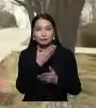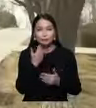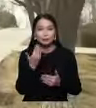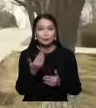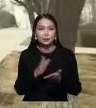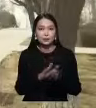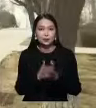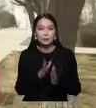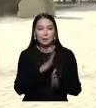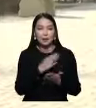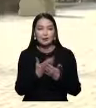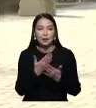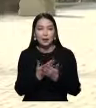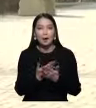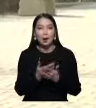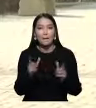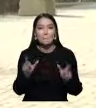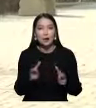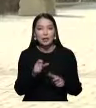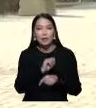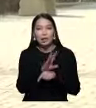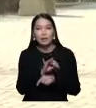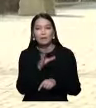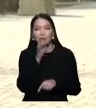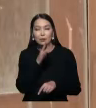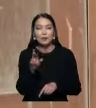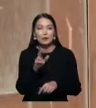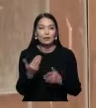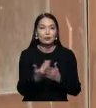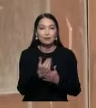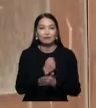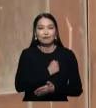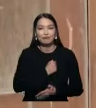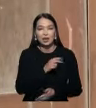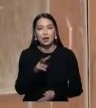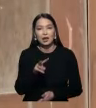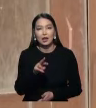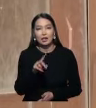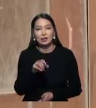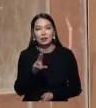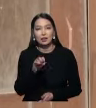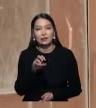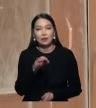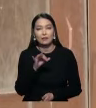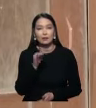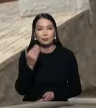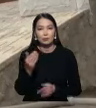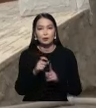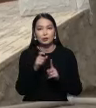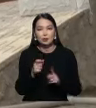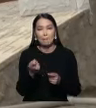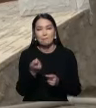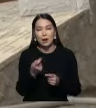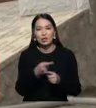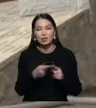пандемию коронавируса, и во время январских событий возмущена сенатор Лязат Калтаева. И это, по ее словам, лишь малая часть масштабной проблемы. В